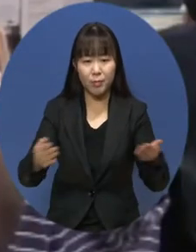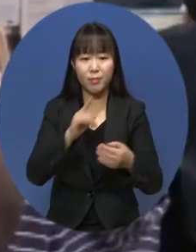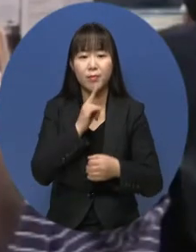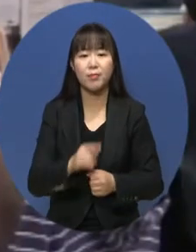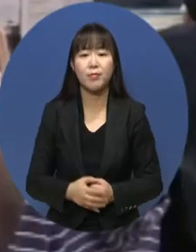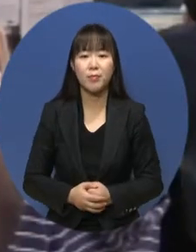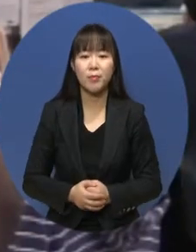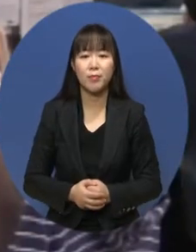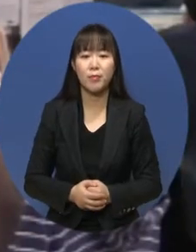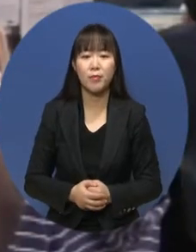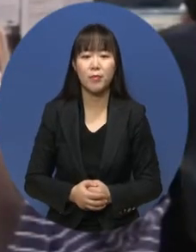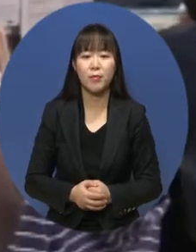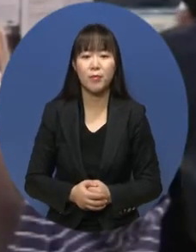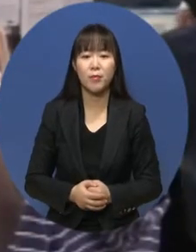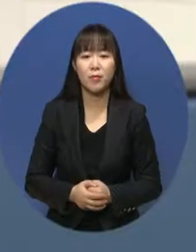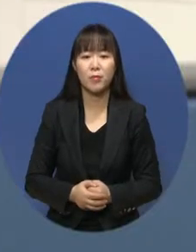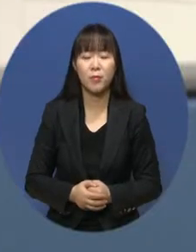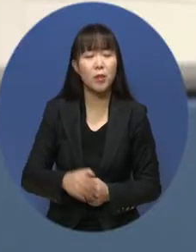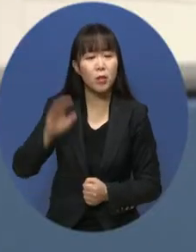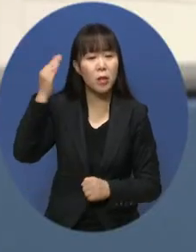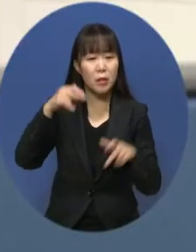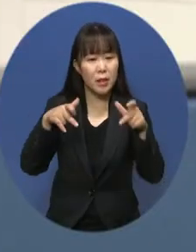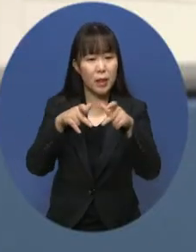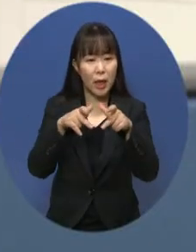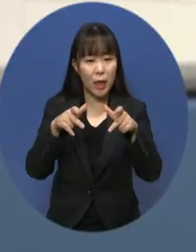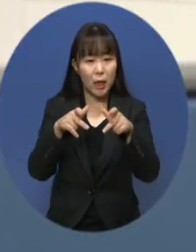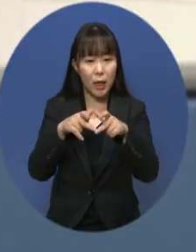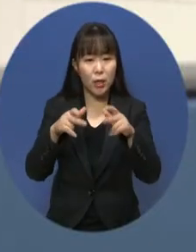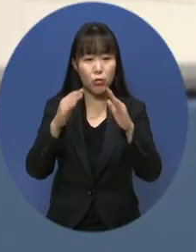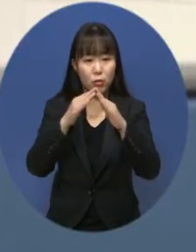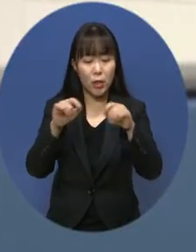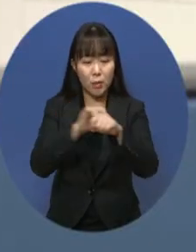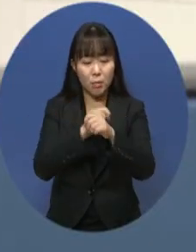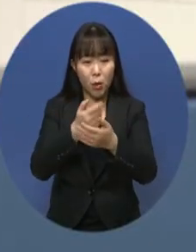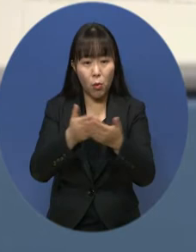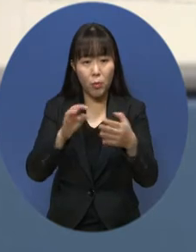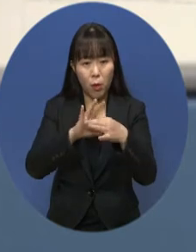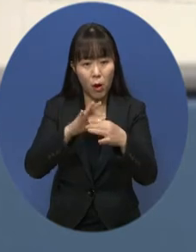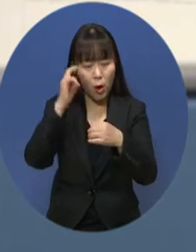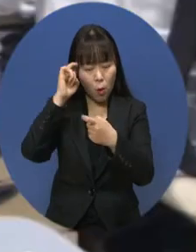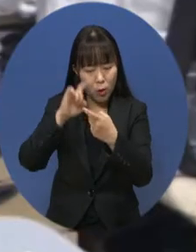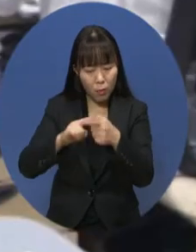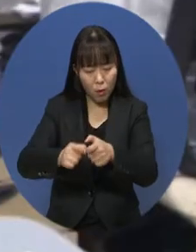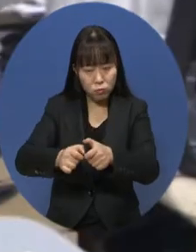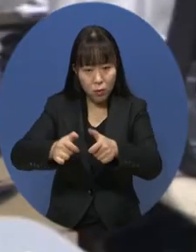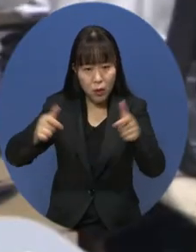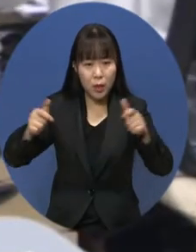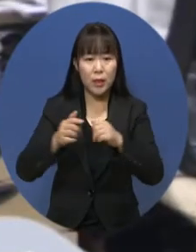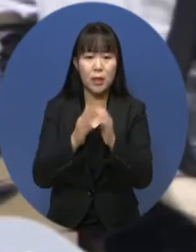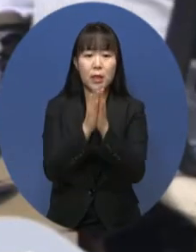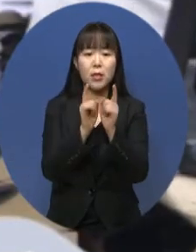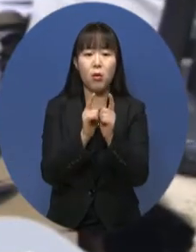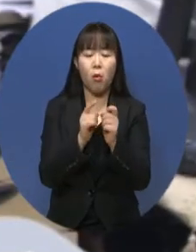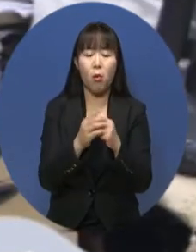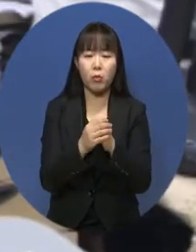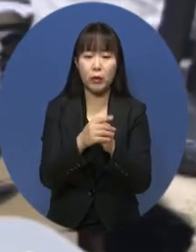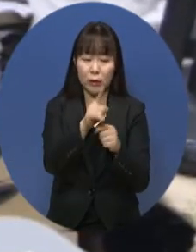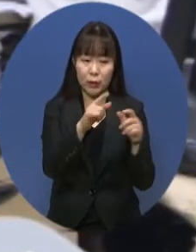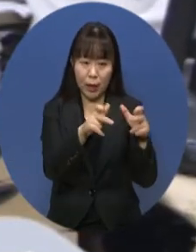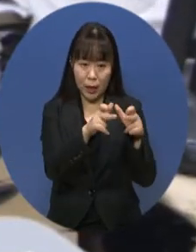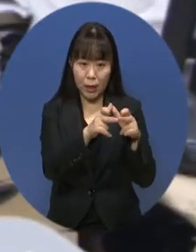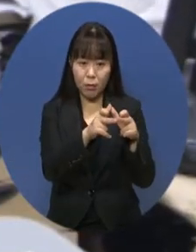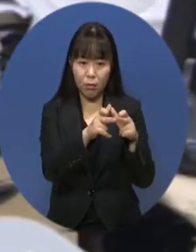밝혔습니다 최근 장애인 주택 특별공급 에 대한 관심이 늘어나면서 직접 민원인을 응대하는